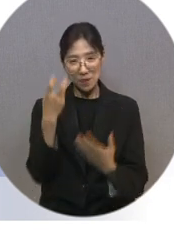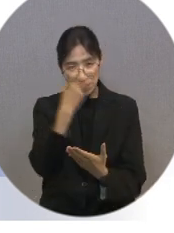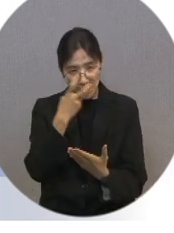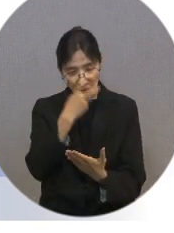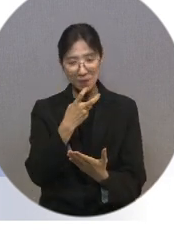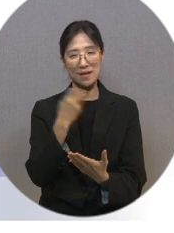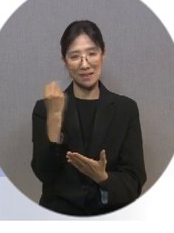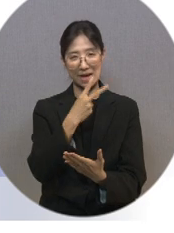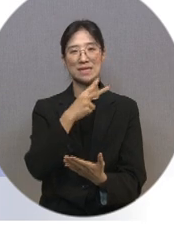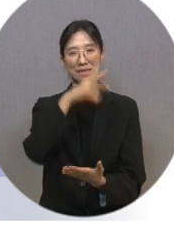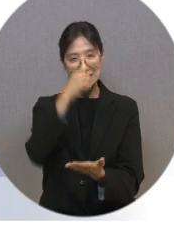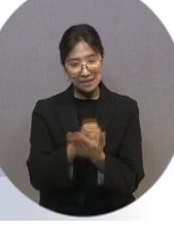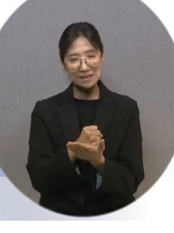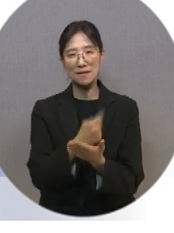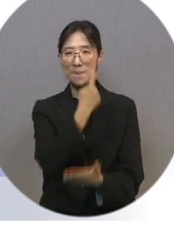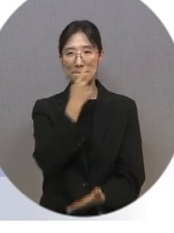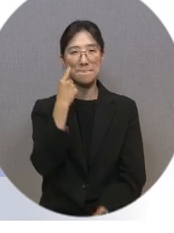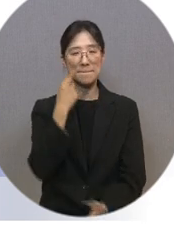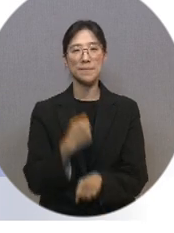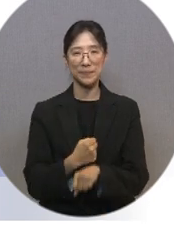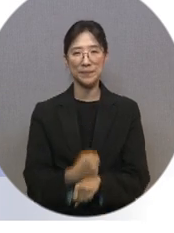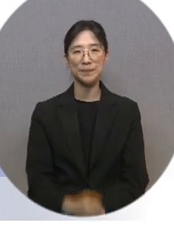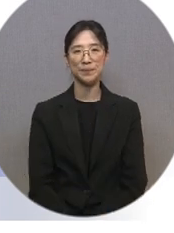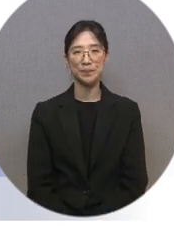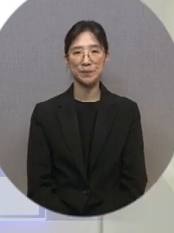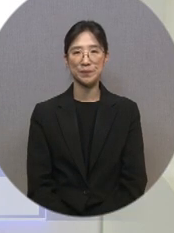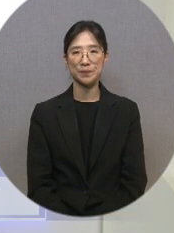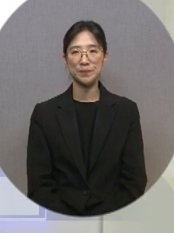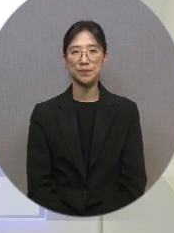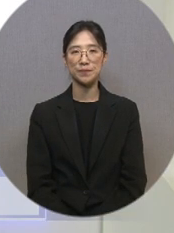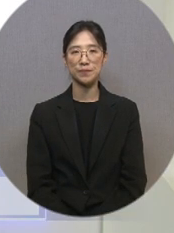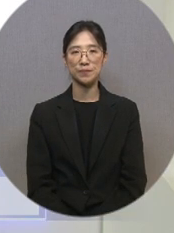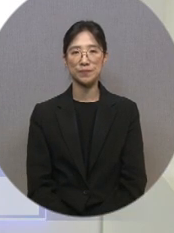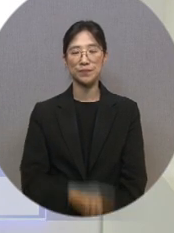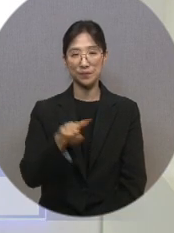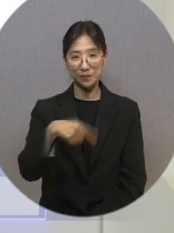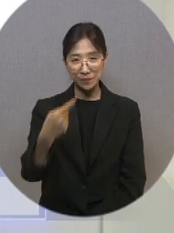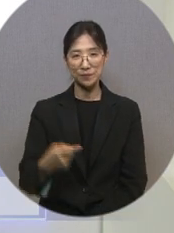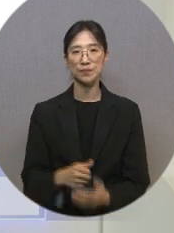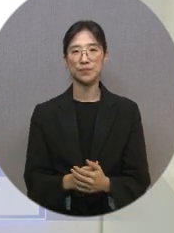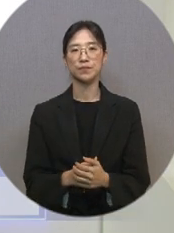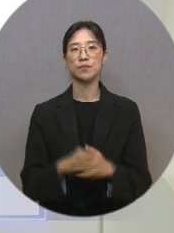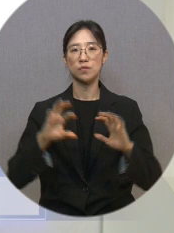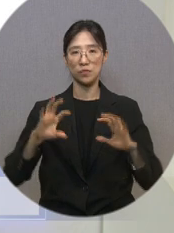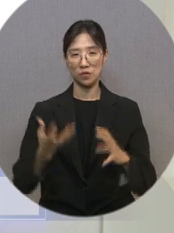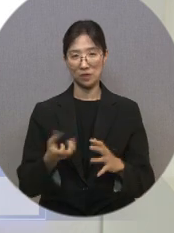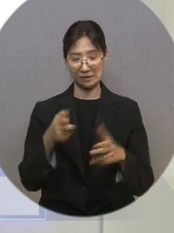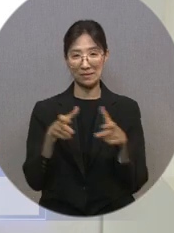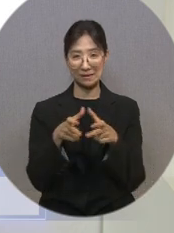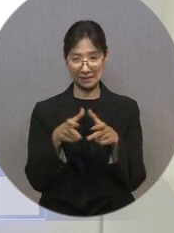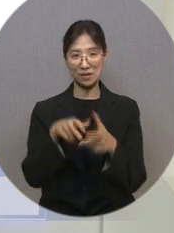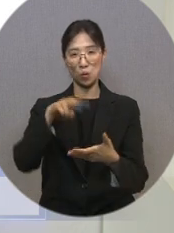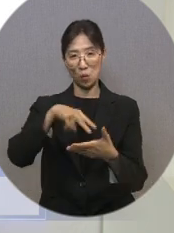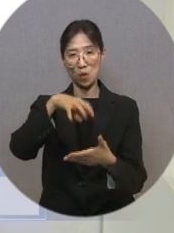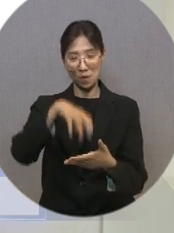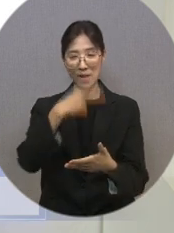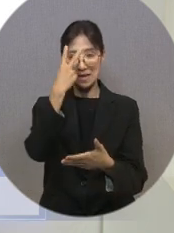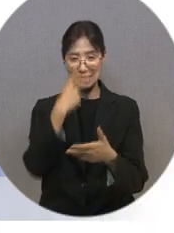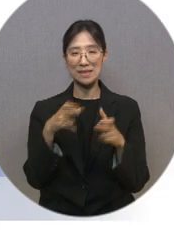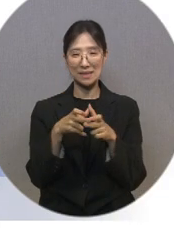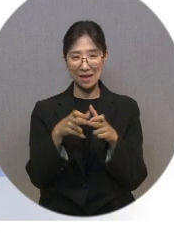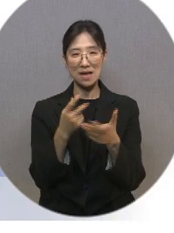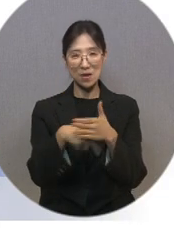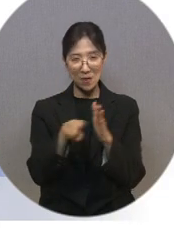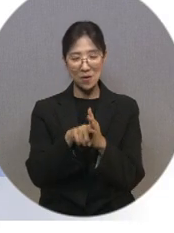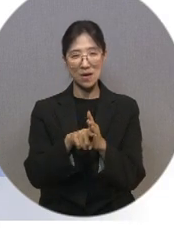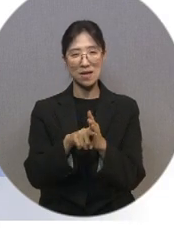여부 등을 재 판정하게 됩니다 다음 소식입니다 국립 장애인 도서관이 시각 장애인을